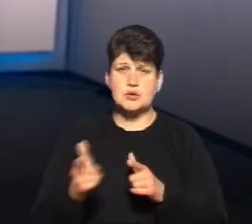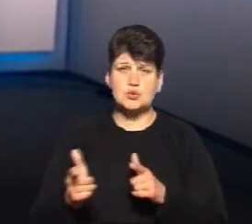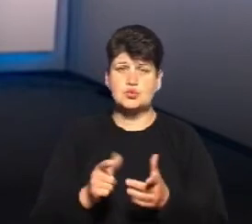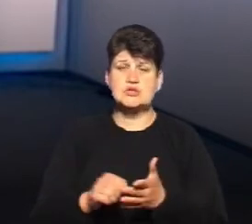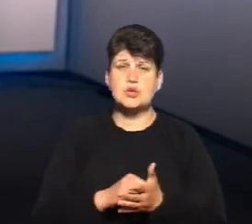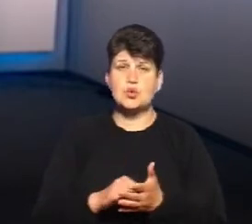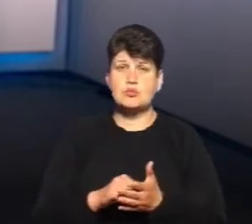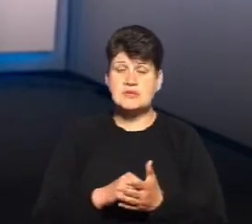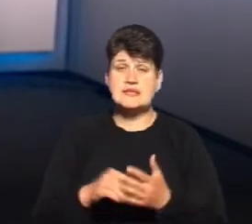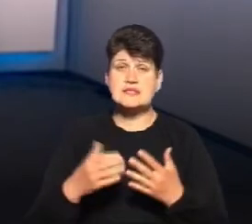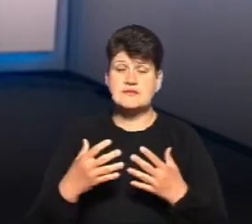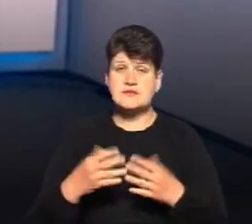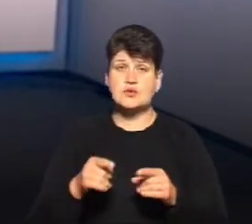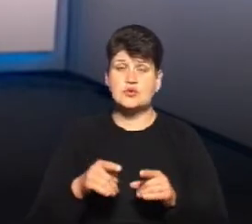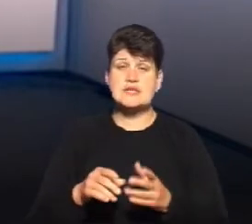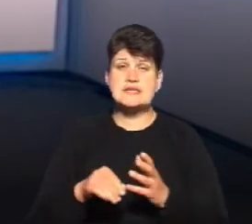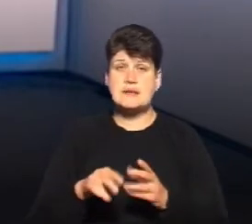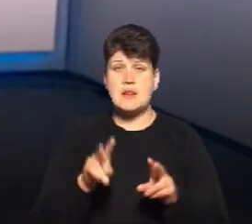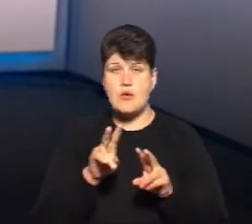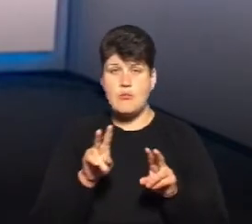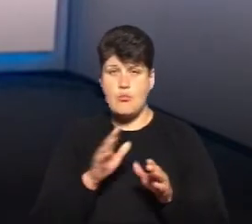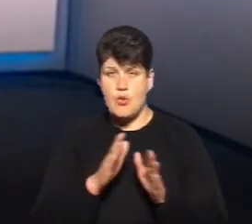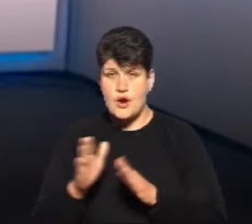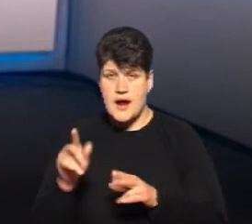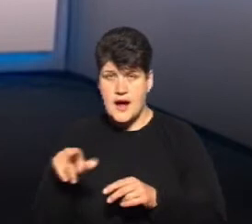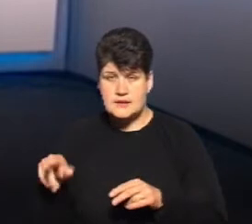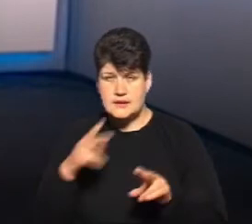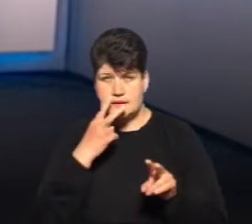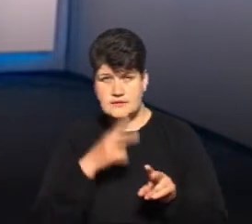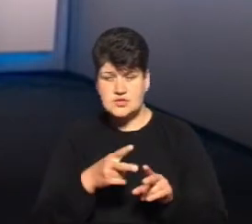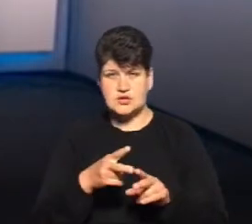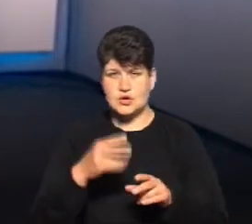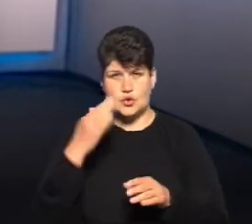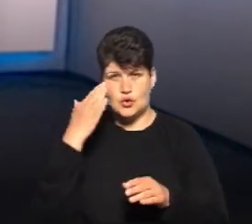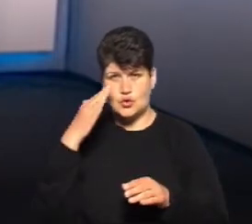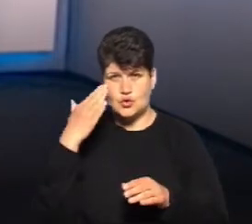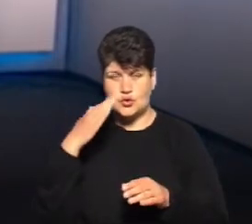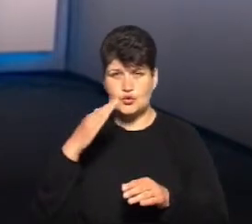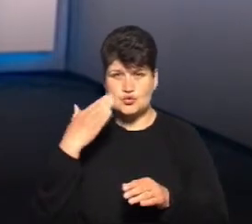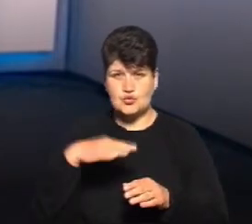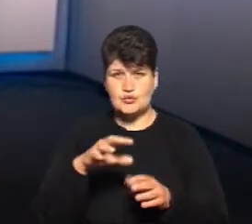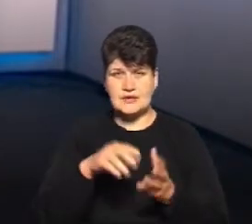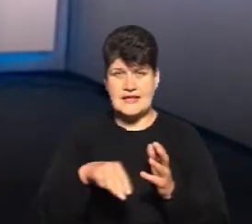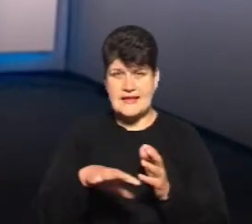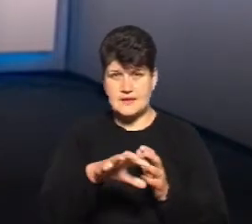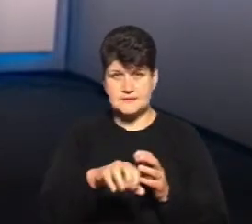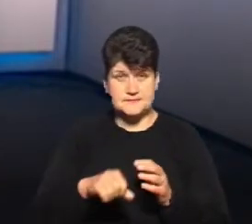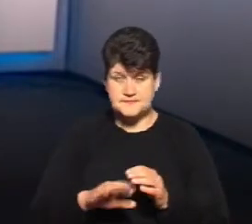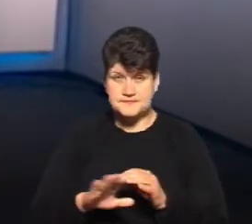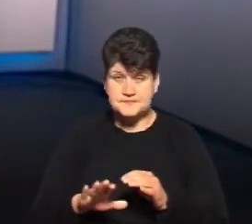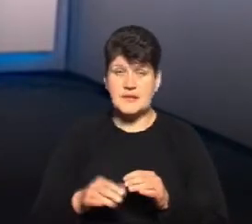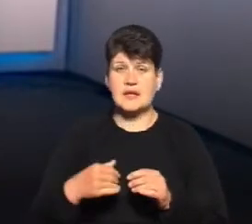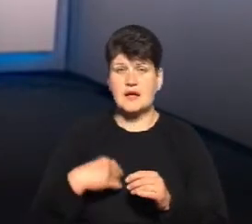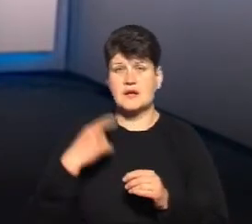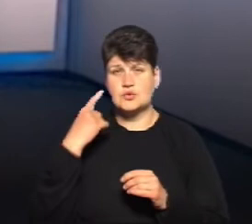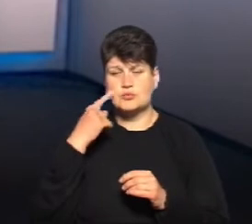вже землевпорядники дивляться, чи там не захопив сусід часом ласий кусочок своєї нашої земельної ділянки. Я думаю, в даному випадку тут має бути таке